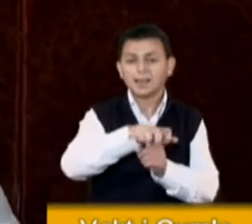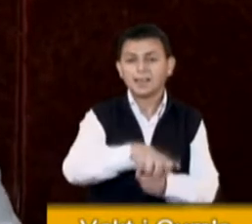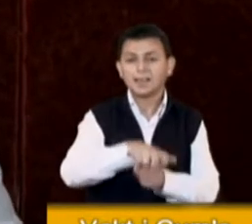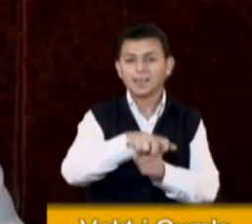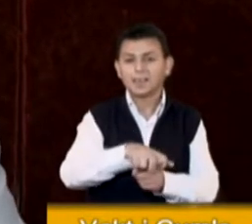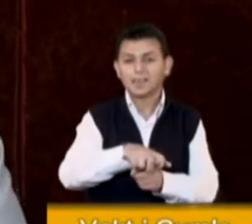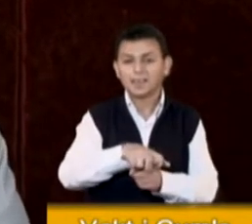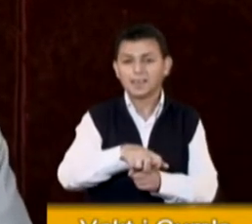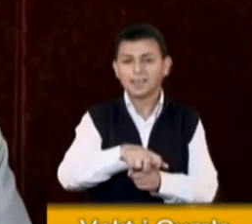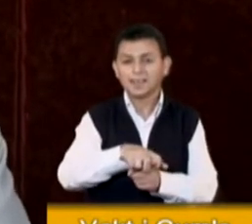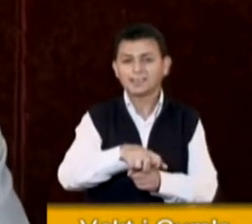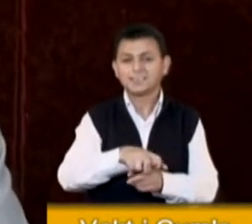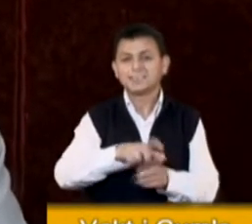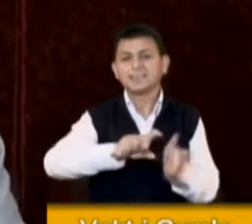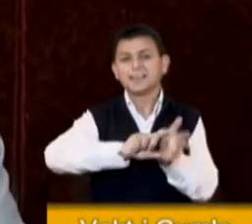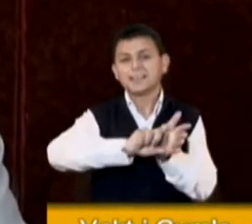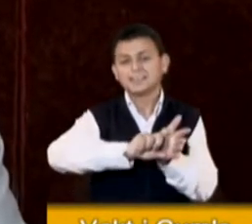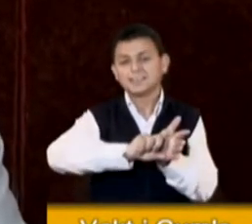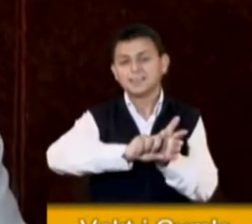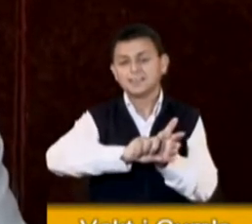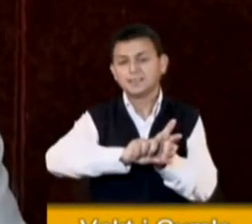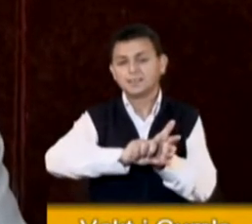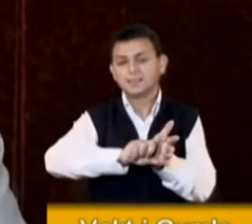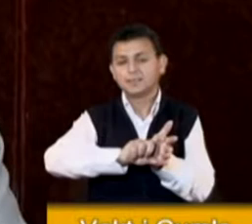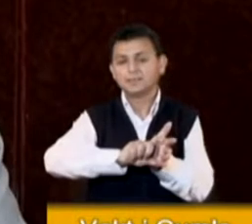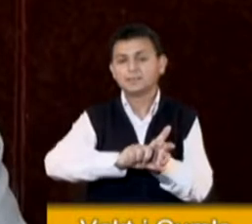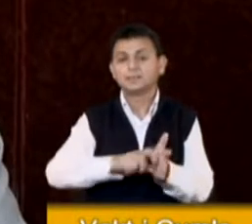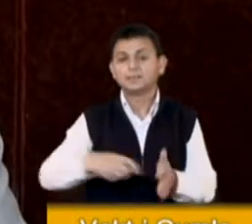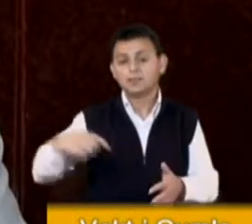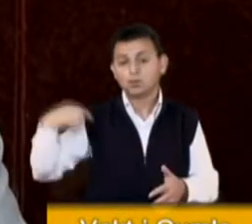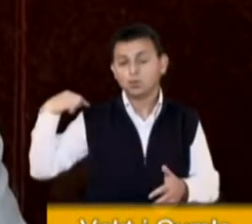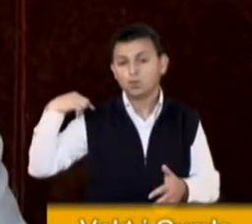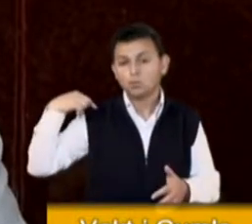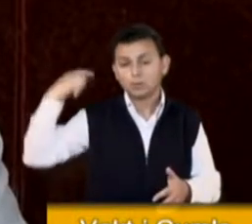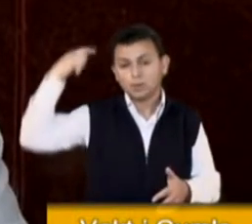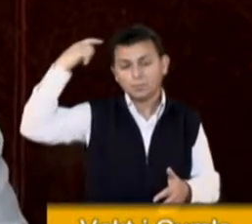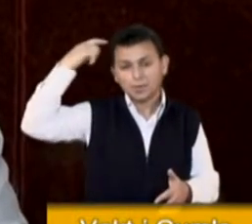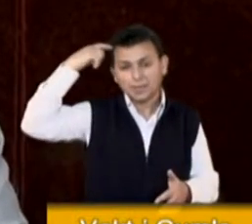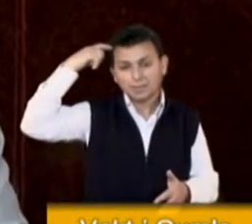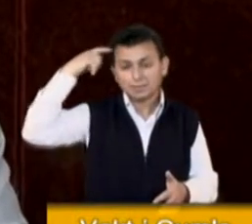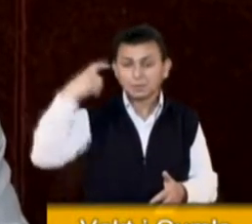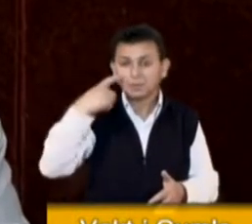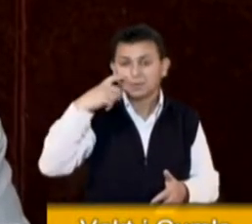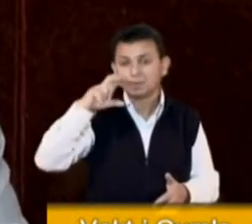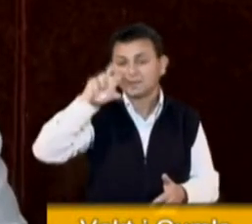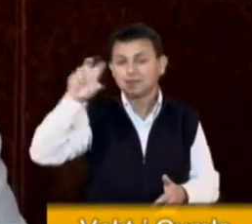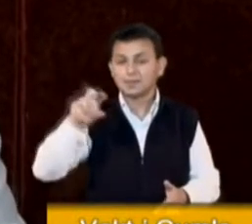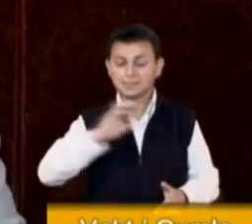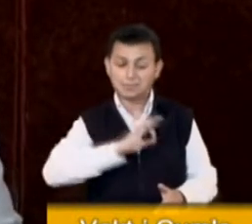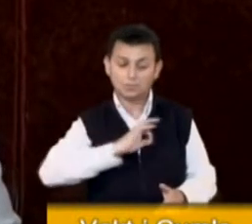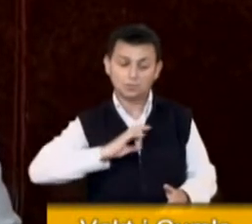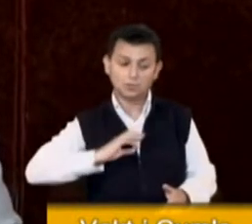müminler. Efendimiz Aleyhisselatü Vesselam nazar boncuğu dikip çocukların omuzlarına ve başlarına nazar boncuğu